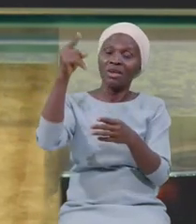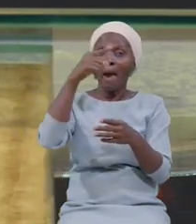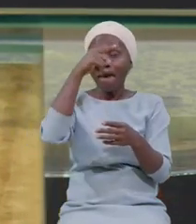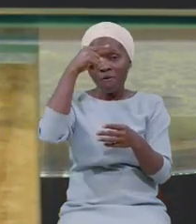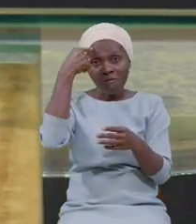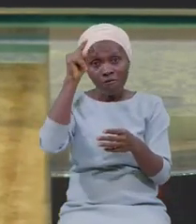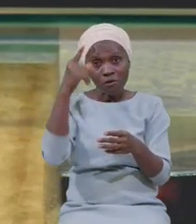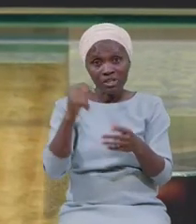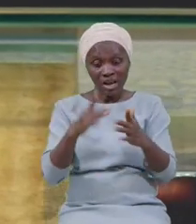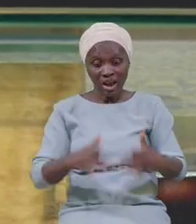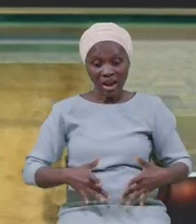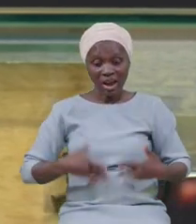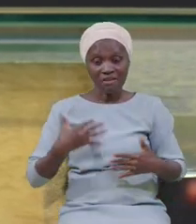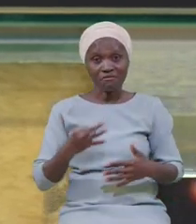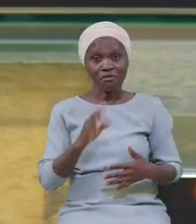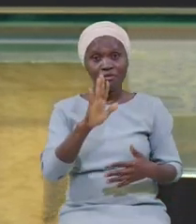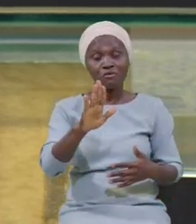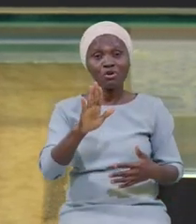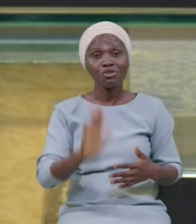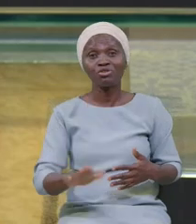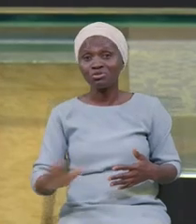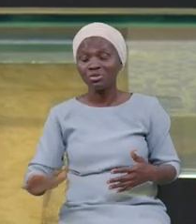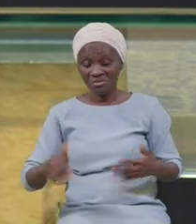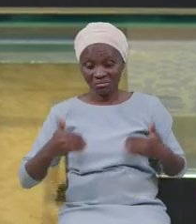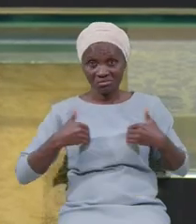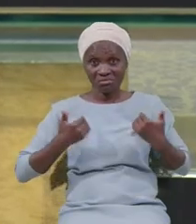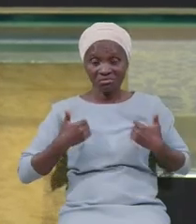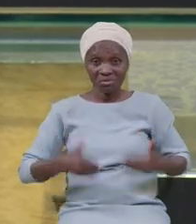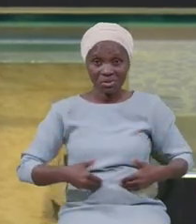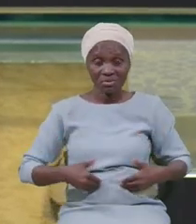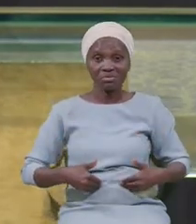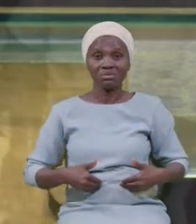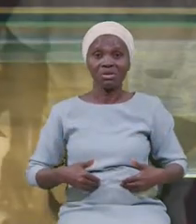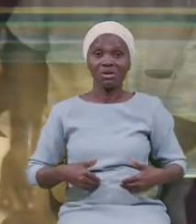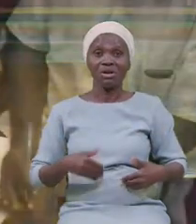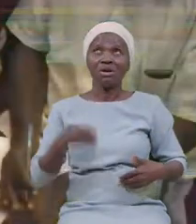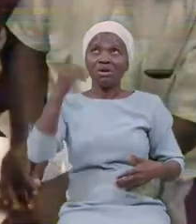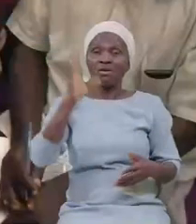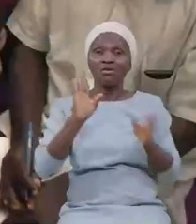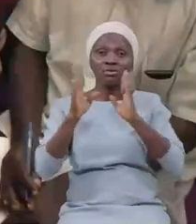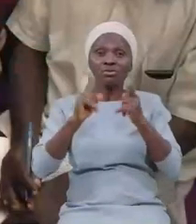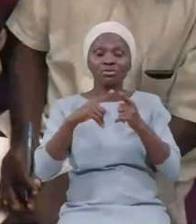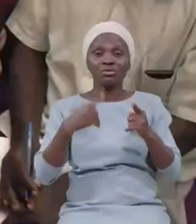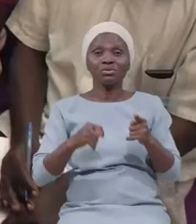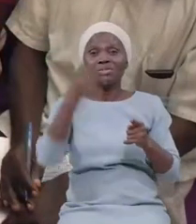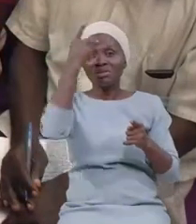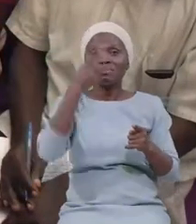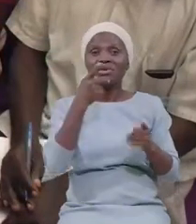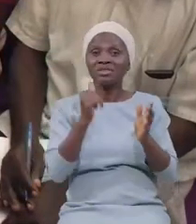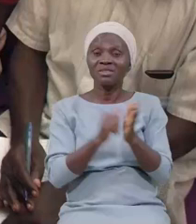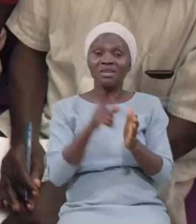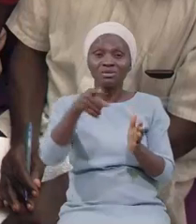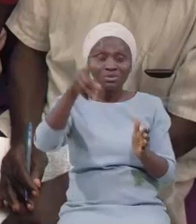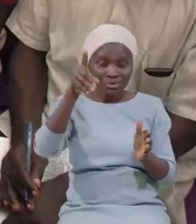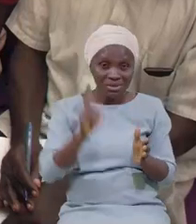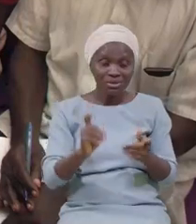de tes enfants. » Qui meurt de faim au coin de toutes les rues. Il s'agit des parents ici, que les parents